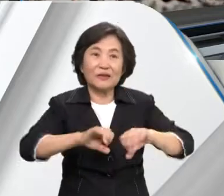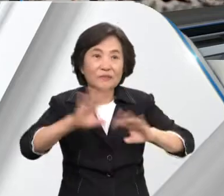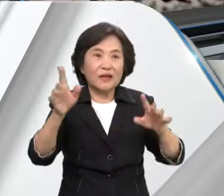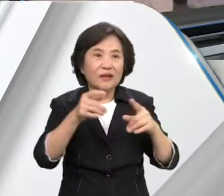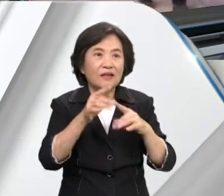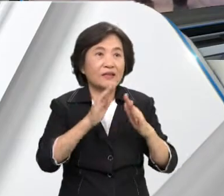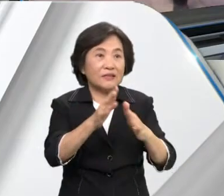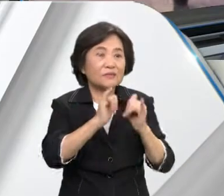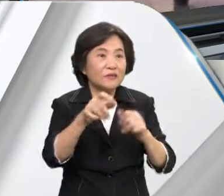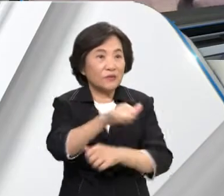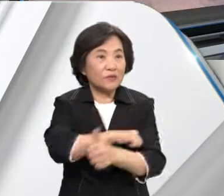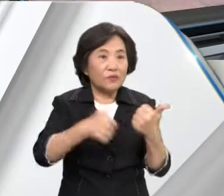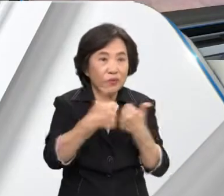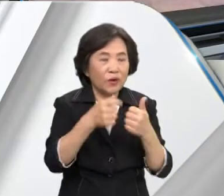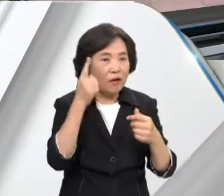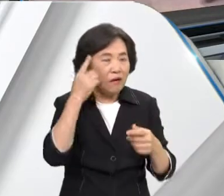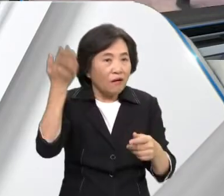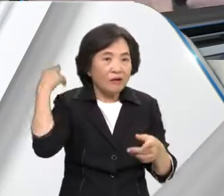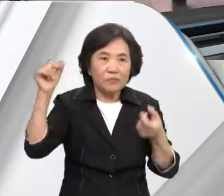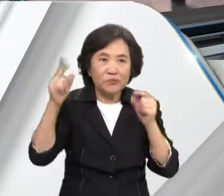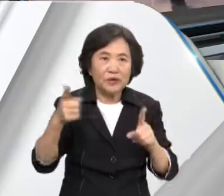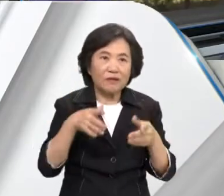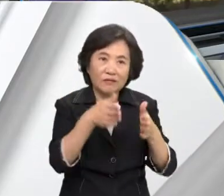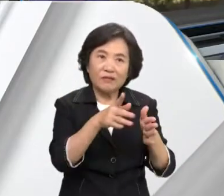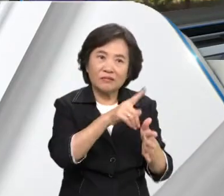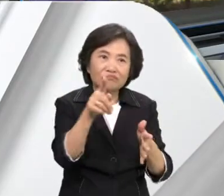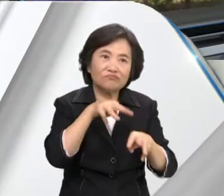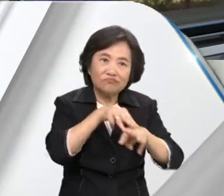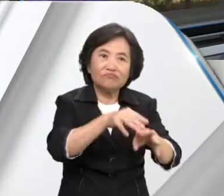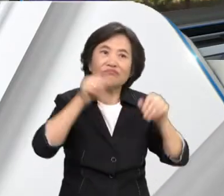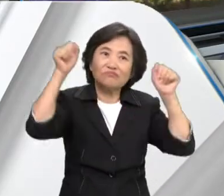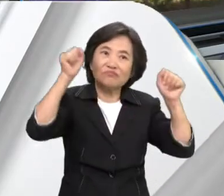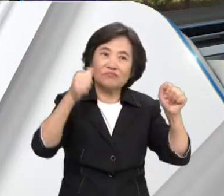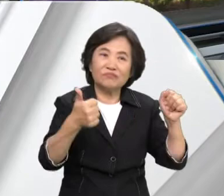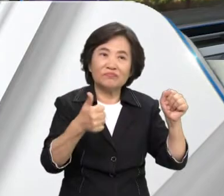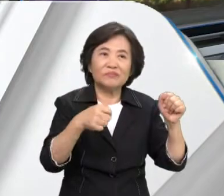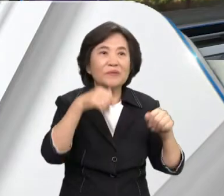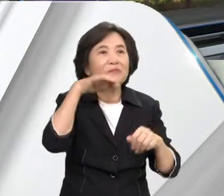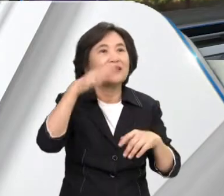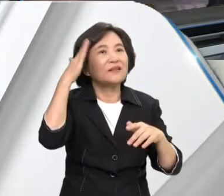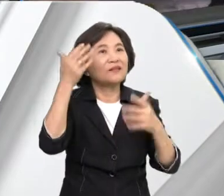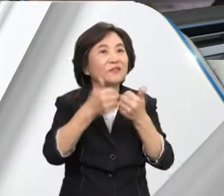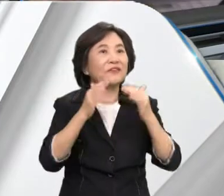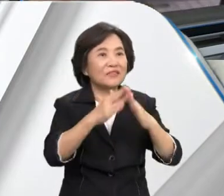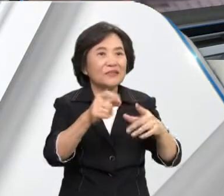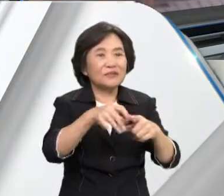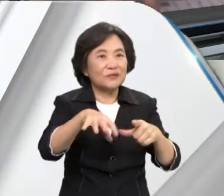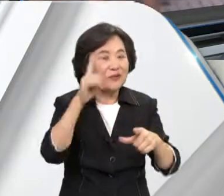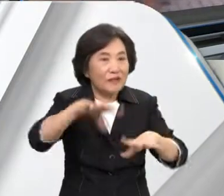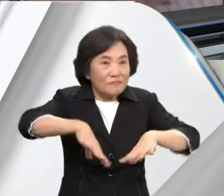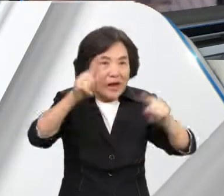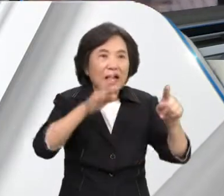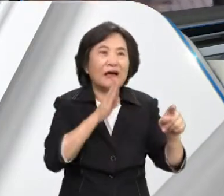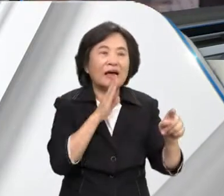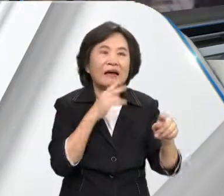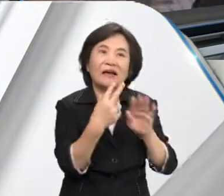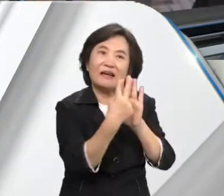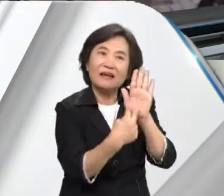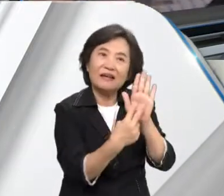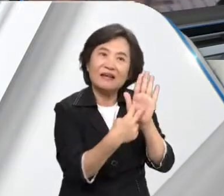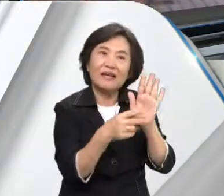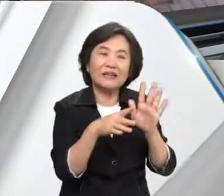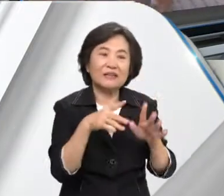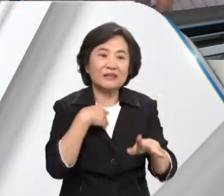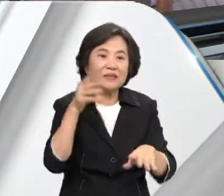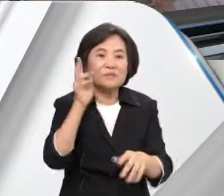用武强壮的市民传统会鼓励民众多传统的做法。那算是苗栗站头份市公所可以先